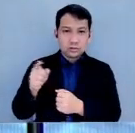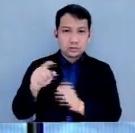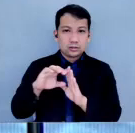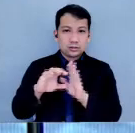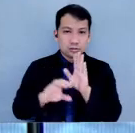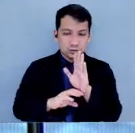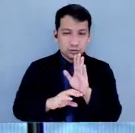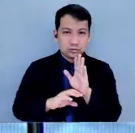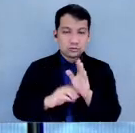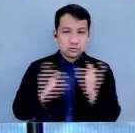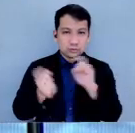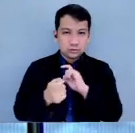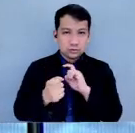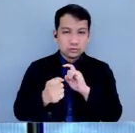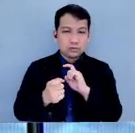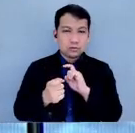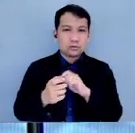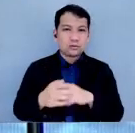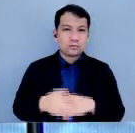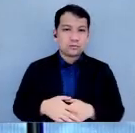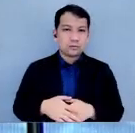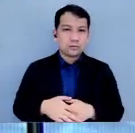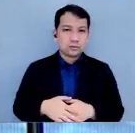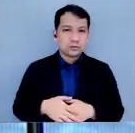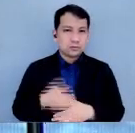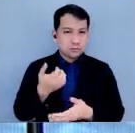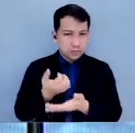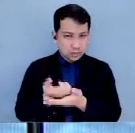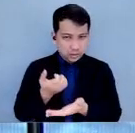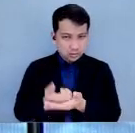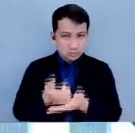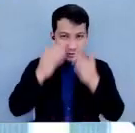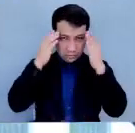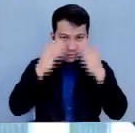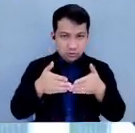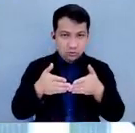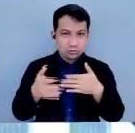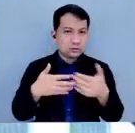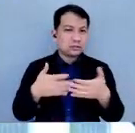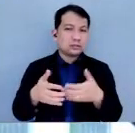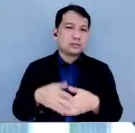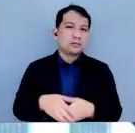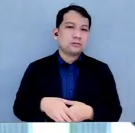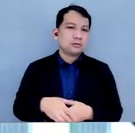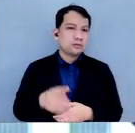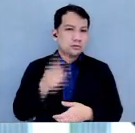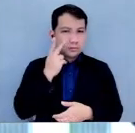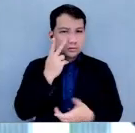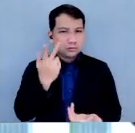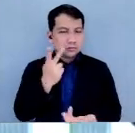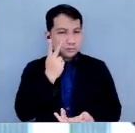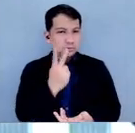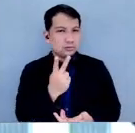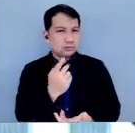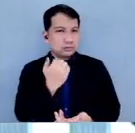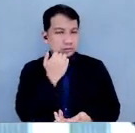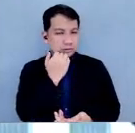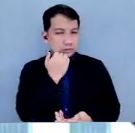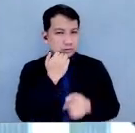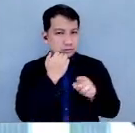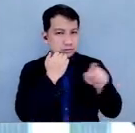changes in the constitution, economic provisions, whatever. Wala pa naman ako nakitang talagang